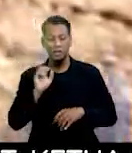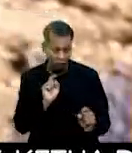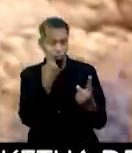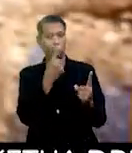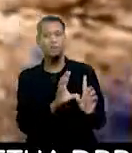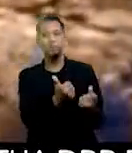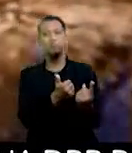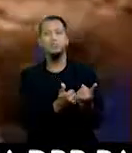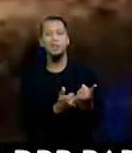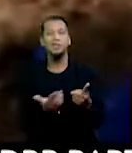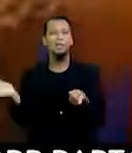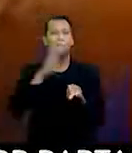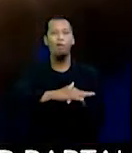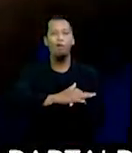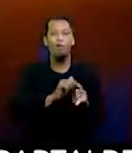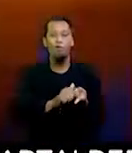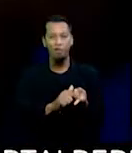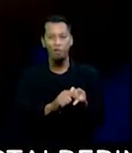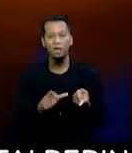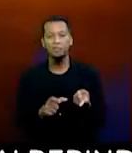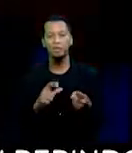Nagari Malampah, Kecamatan Tigo Nagari.